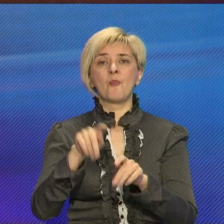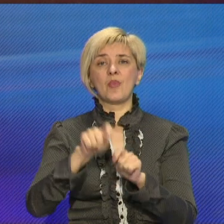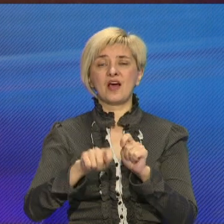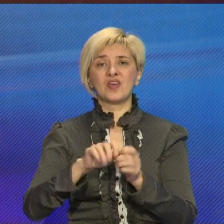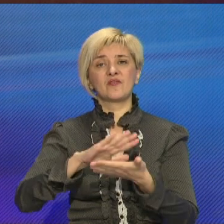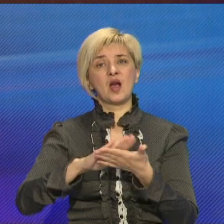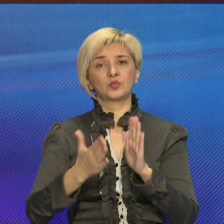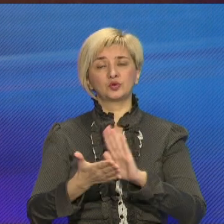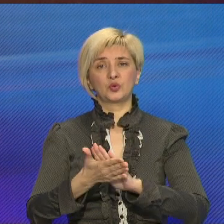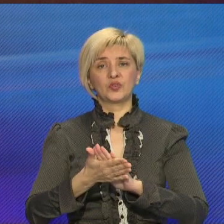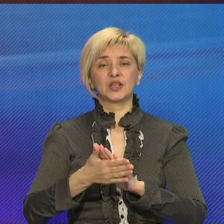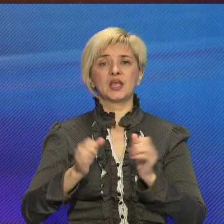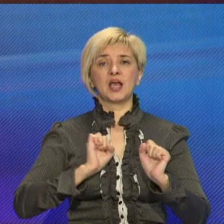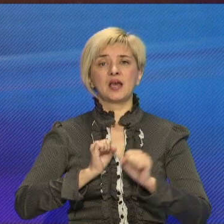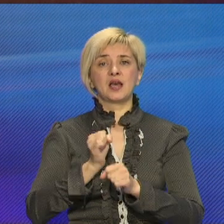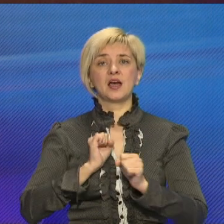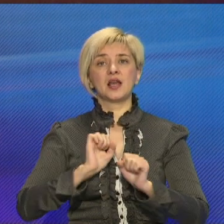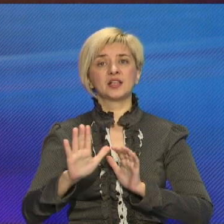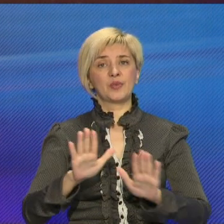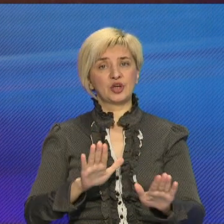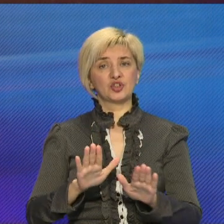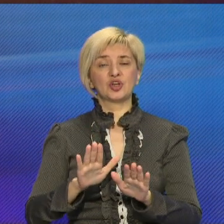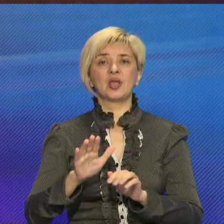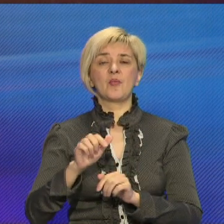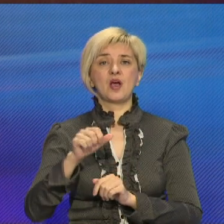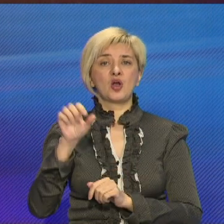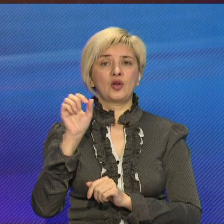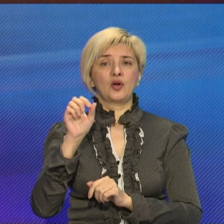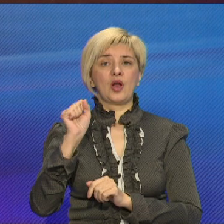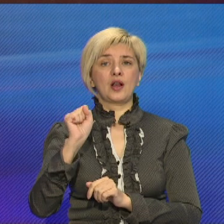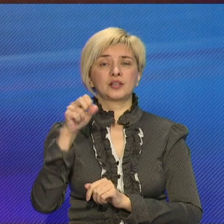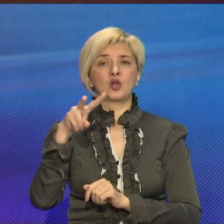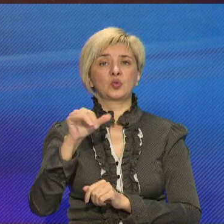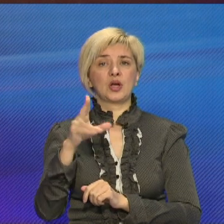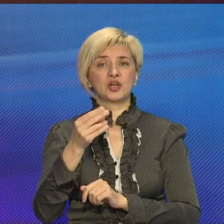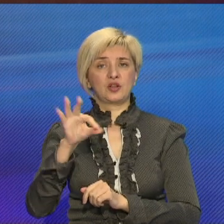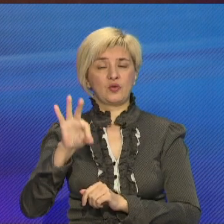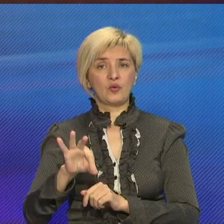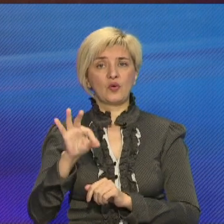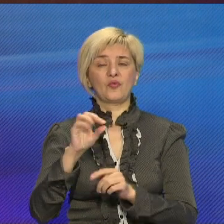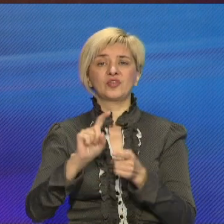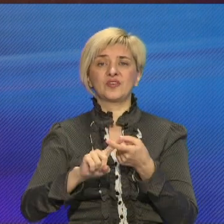распараджэннем прэзідэнта Беларусі Александра Лукашэнкі наконт увядзення забароны на павышэнне кошту тавараў.